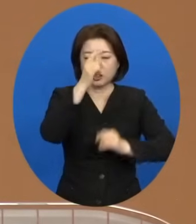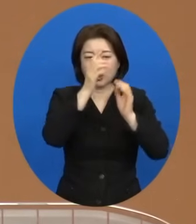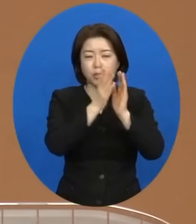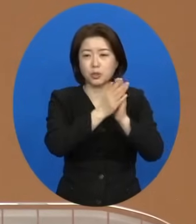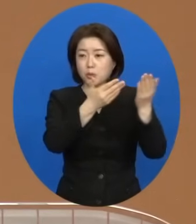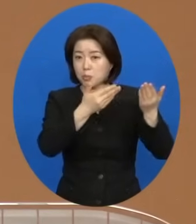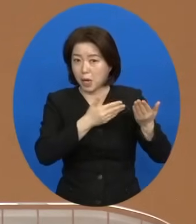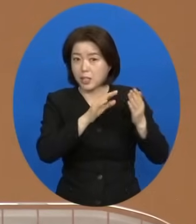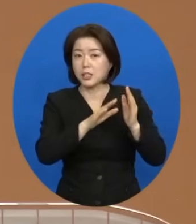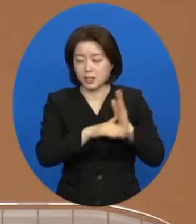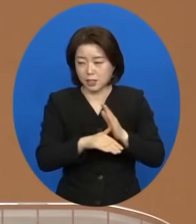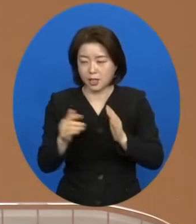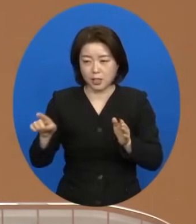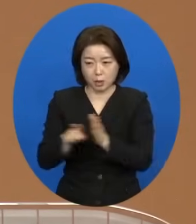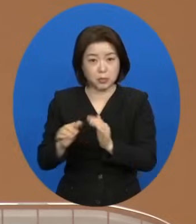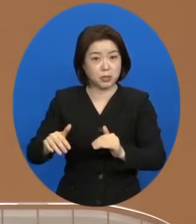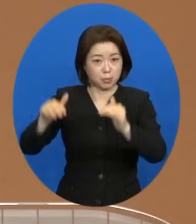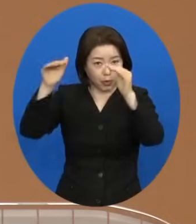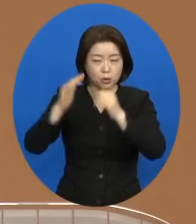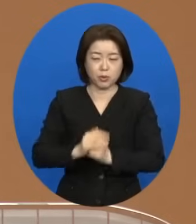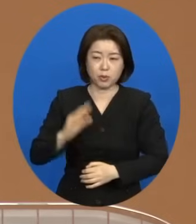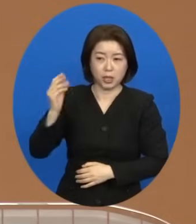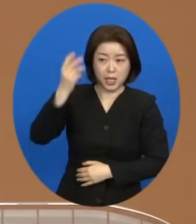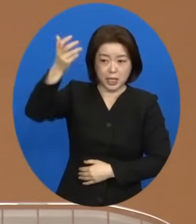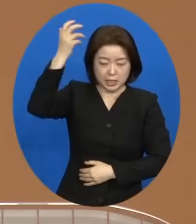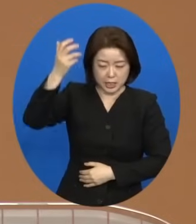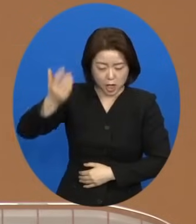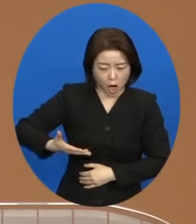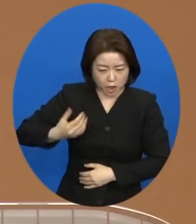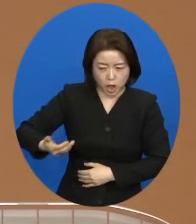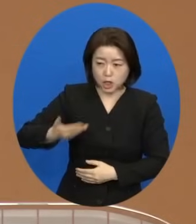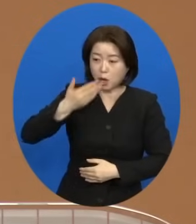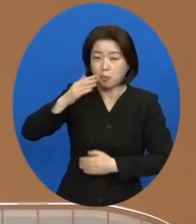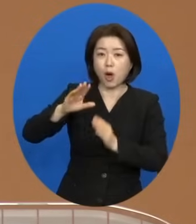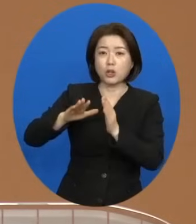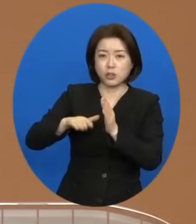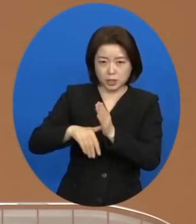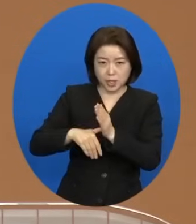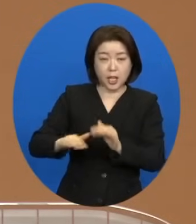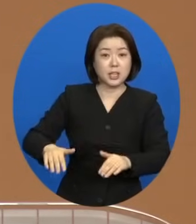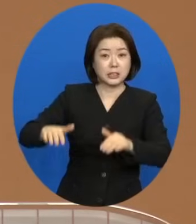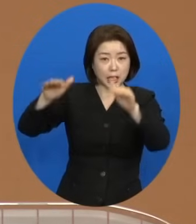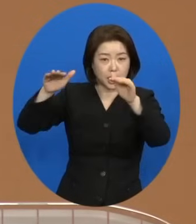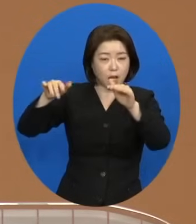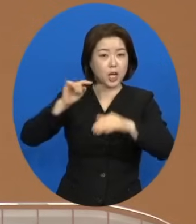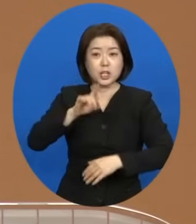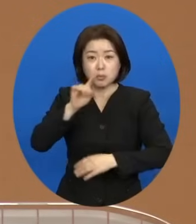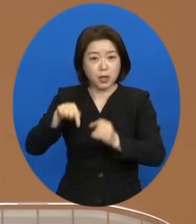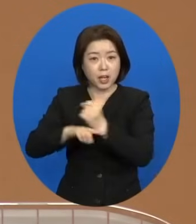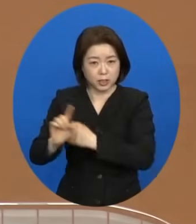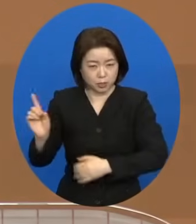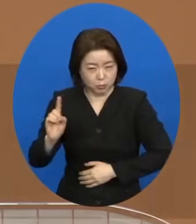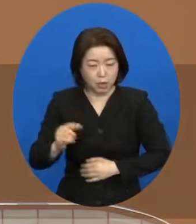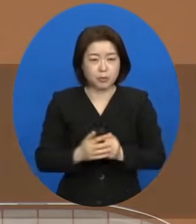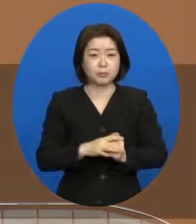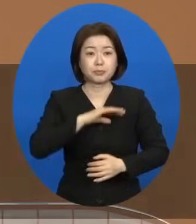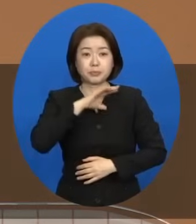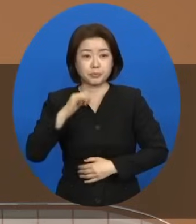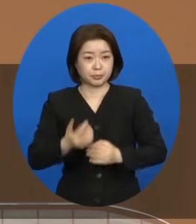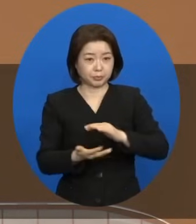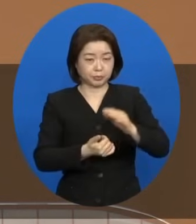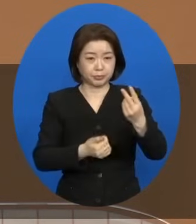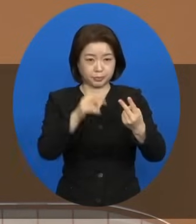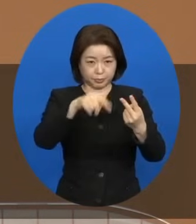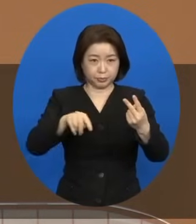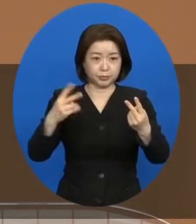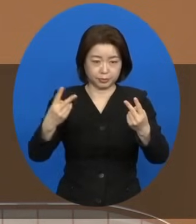자라나고 또한 신령한 젖을 먹을 때 우리가 또한 자라납니다 우리 함께 베드로전서 2장 2절 읽겠습니다 시작